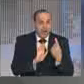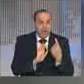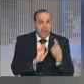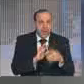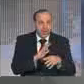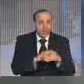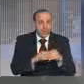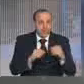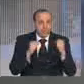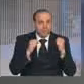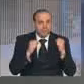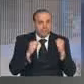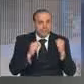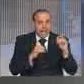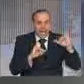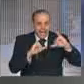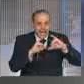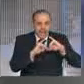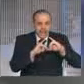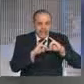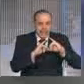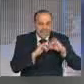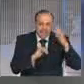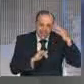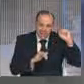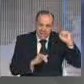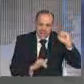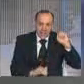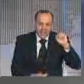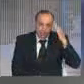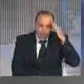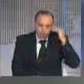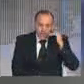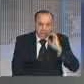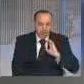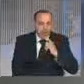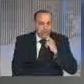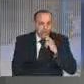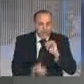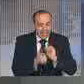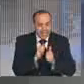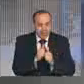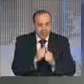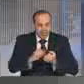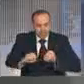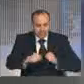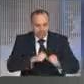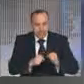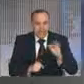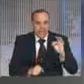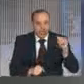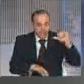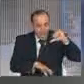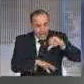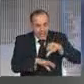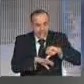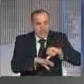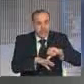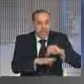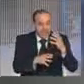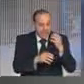تخرج تظاهره دوره كاس سفاره كوريا الجنوبيه بتونس لرياضه التيكواندو من العاصمه